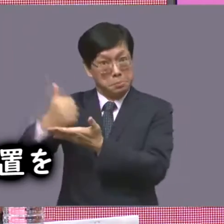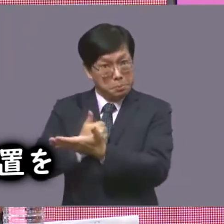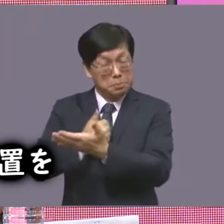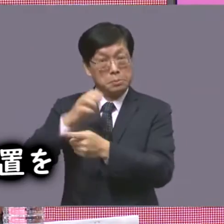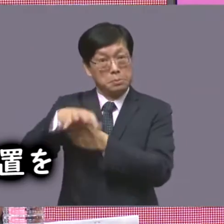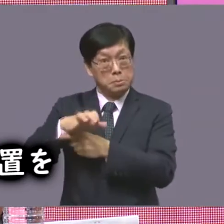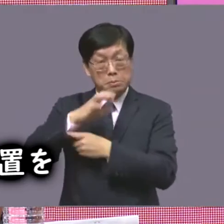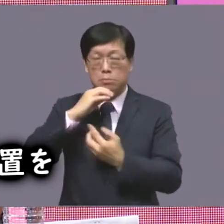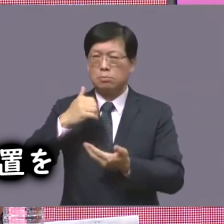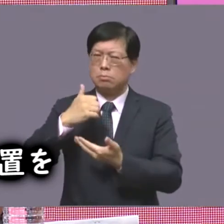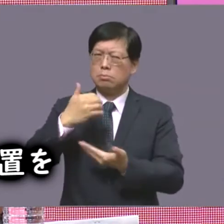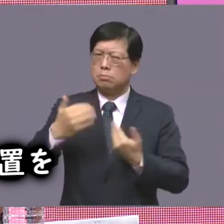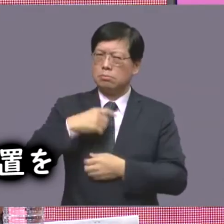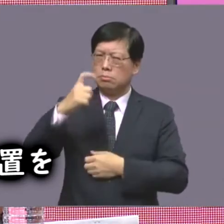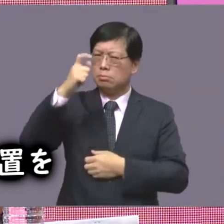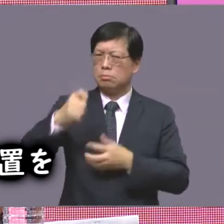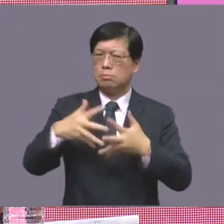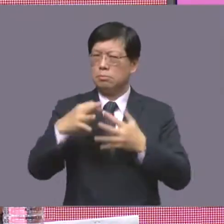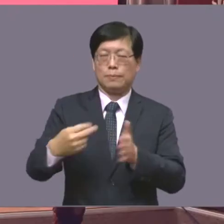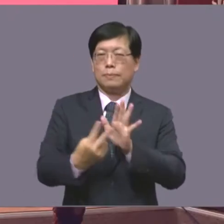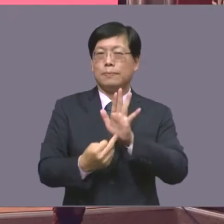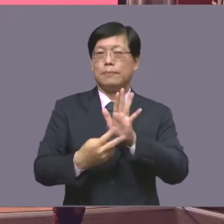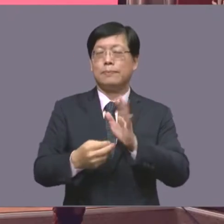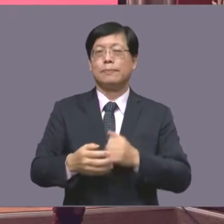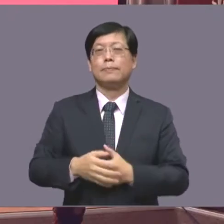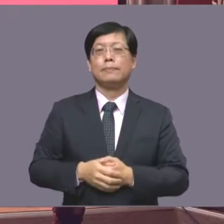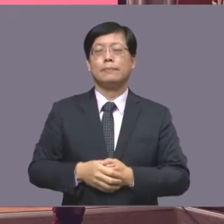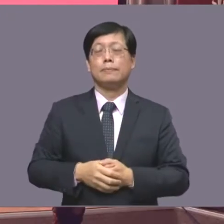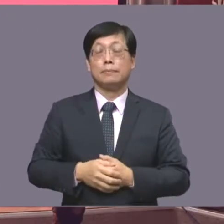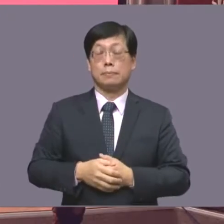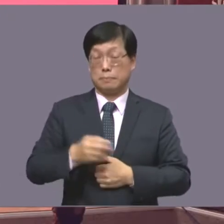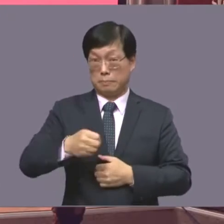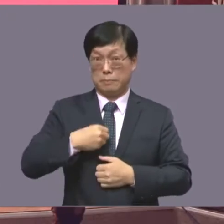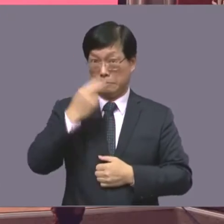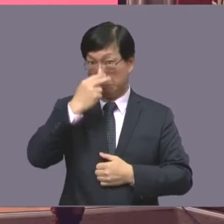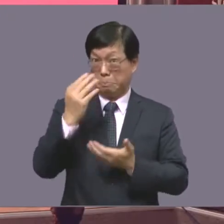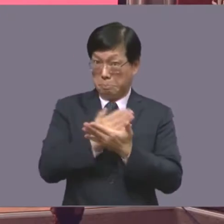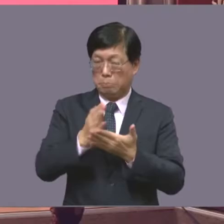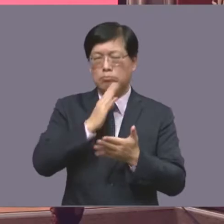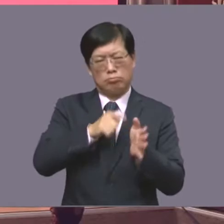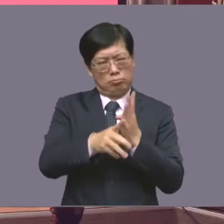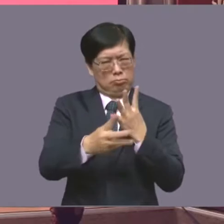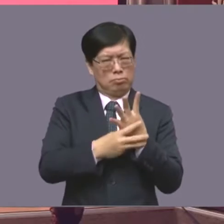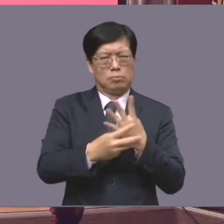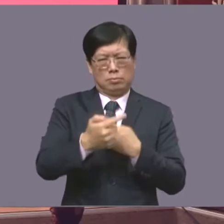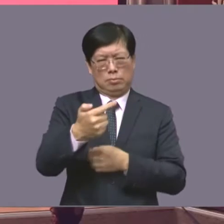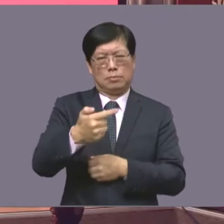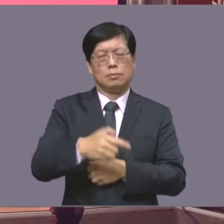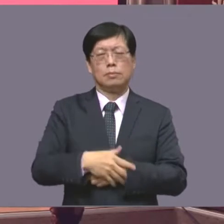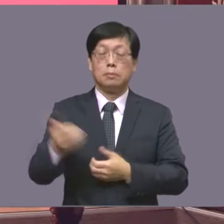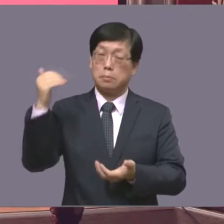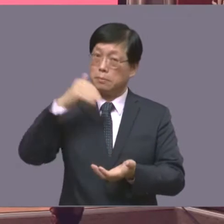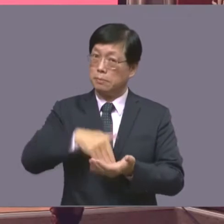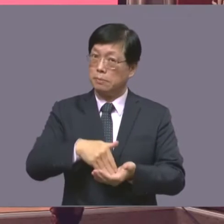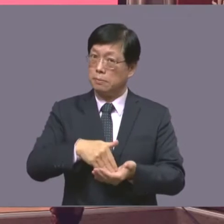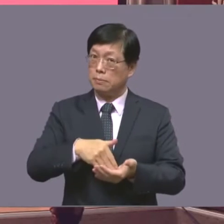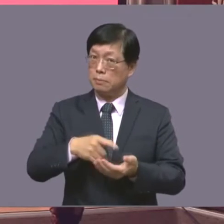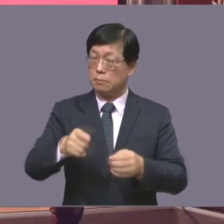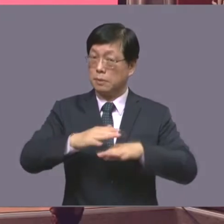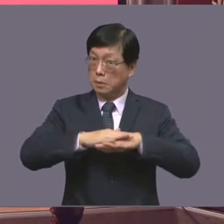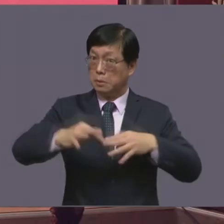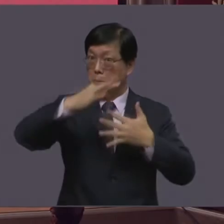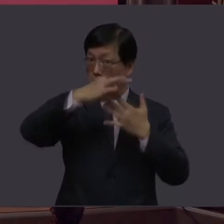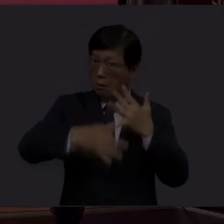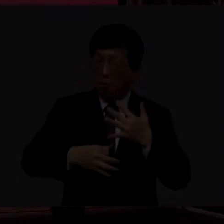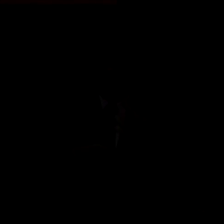禁止措置を解除する必要性があった今回の解禁はその第1報今後の課題はまだ多いとの説明にとどめ